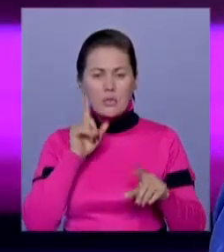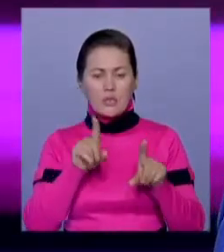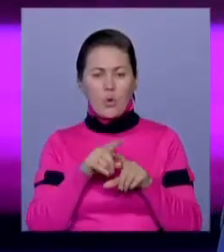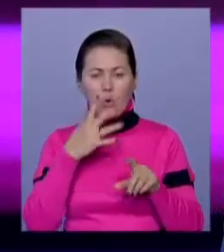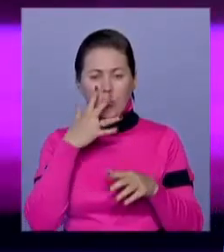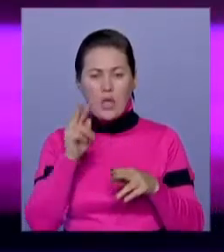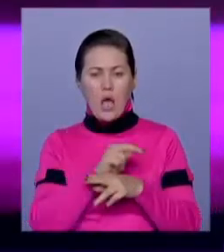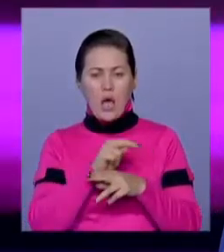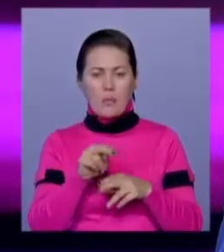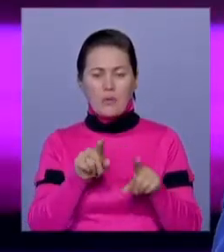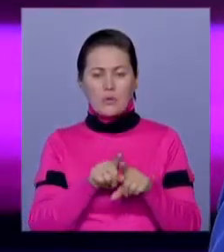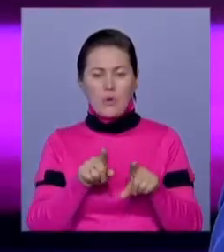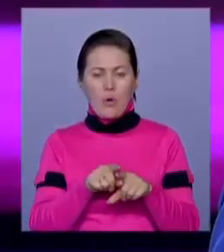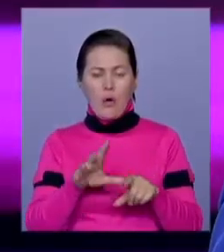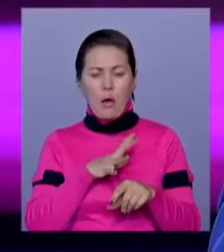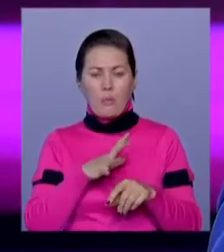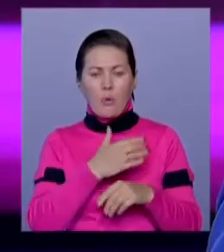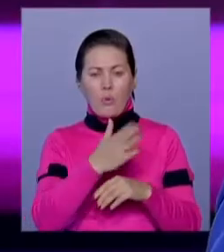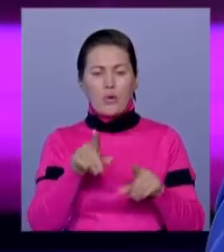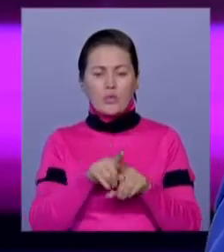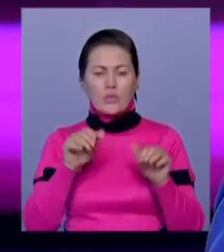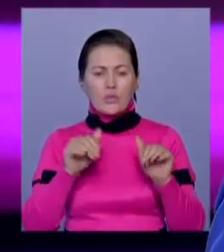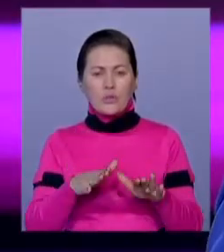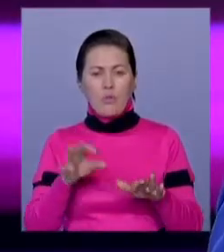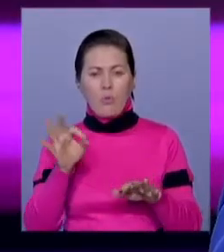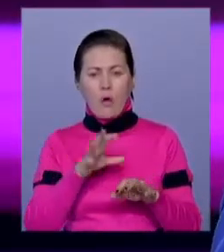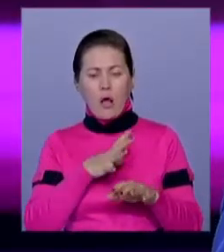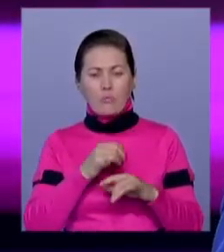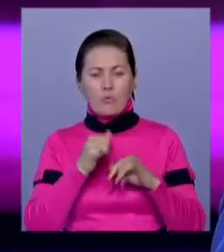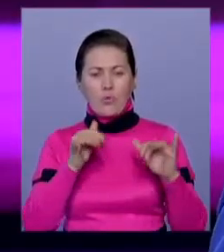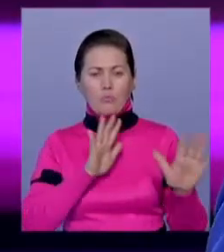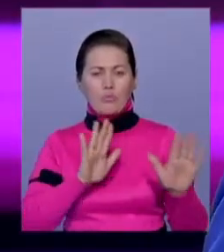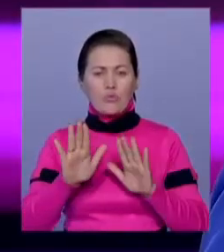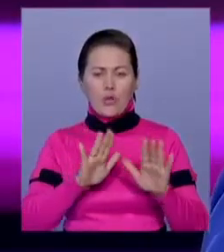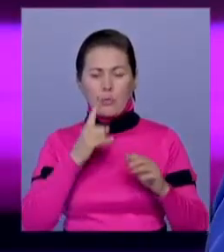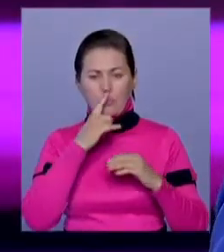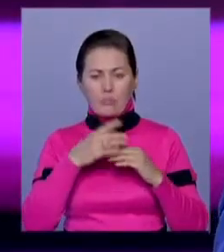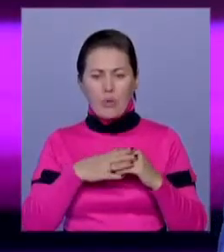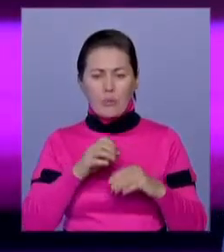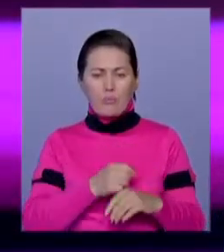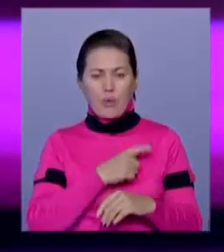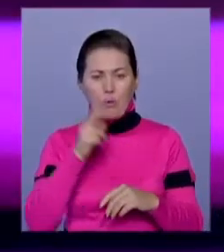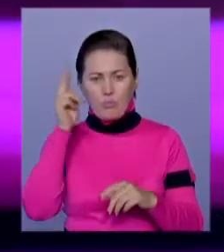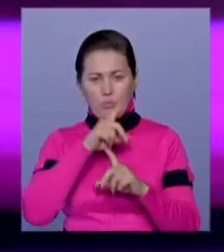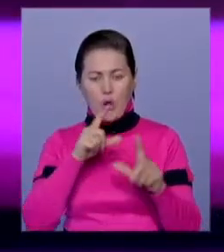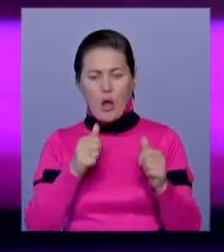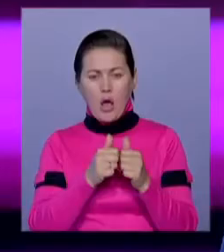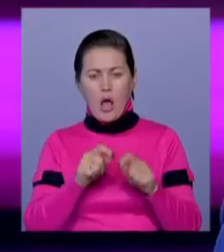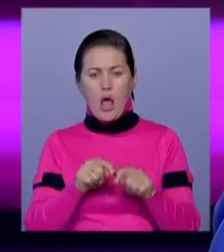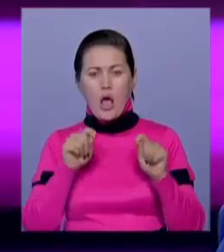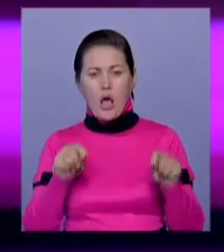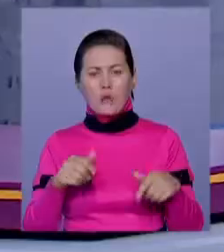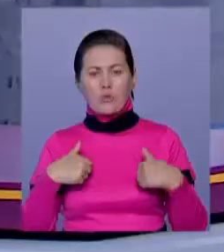ұлттық тәрбиемен сусындату керектігін, ал оны шешудің жолы ретінде өлкетану музейлерінің жанынан шеберлік мектептерін ашуды